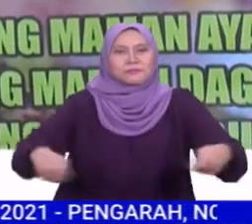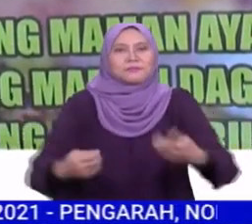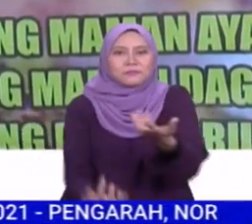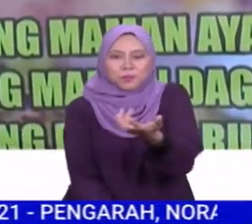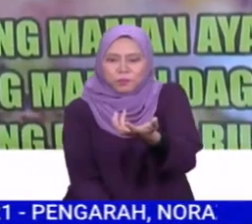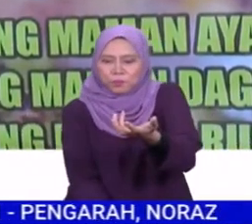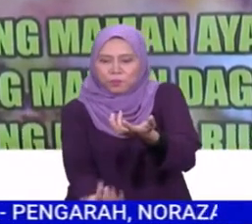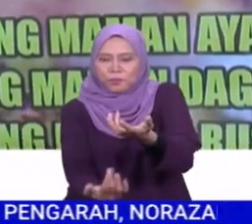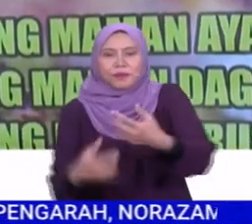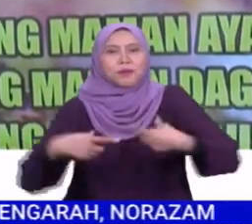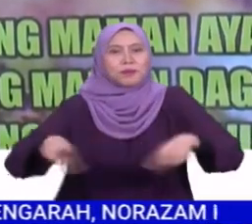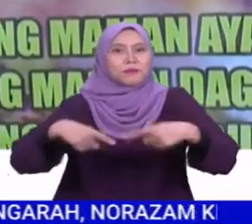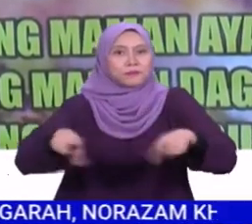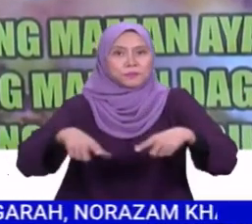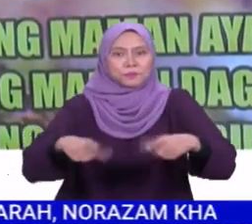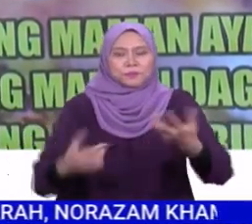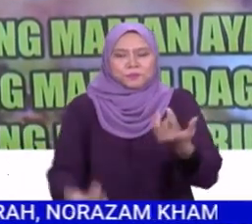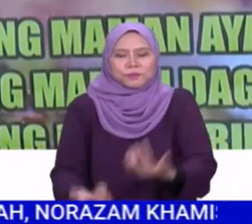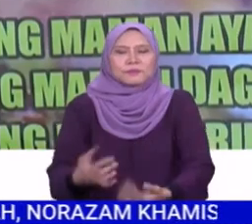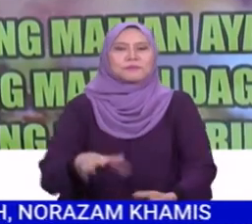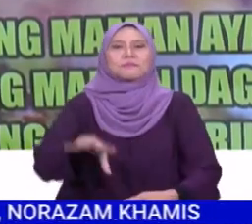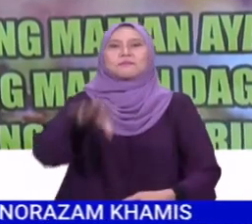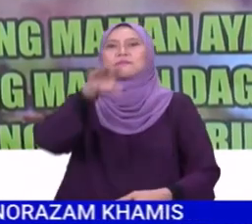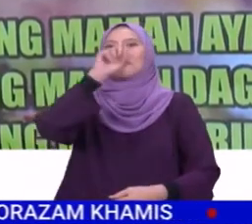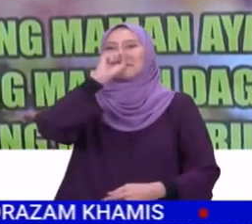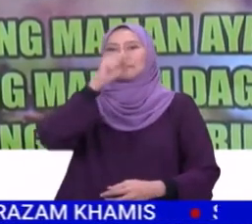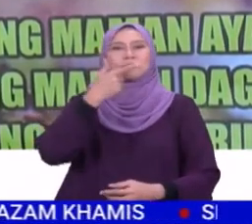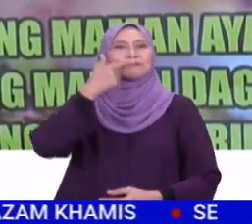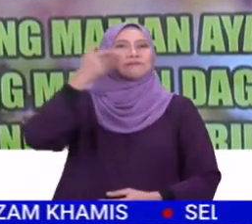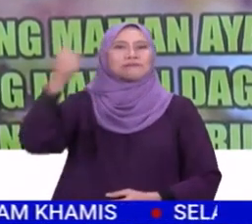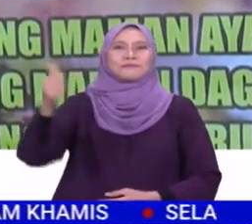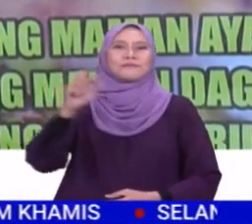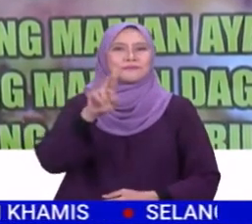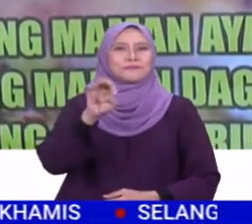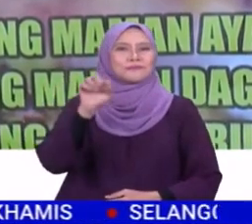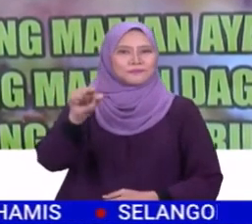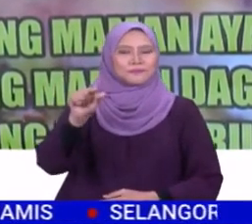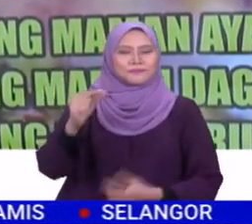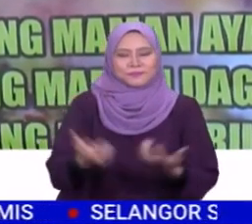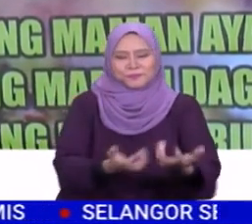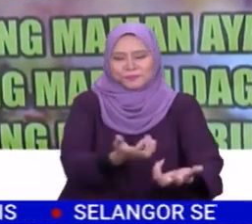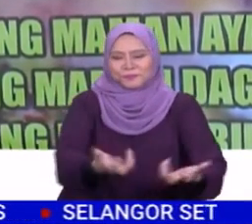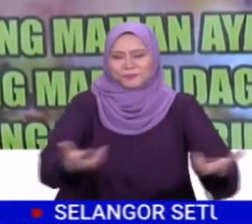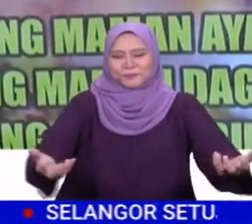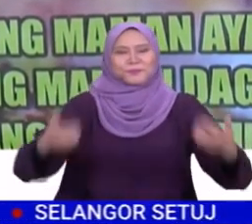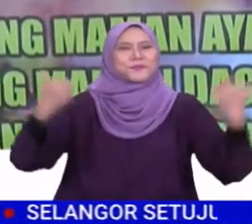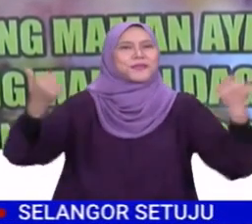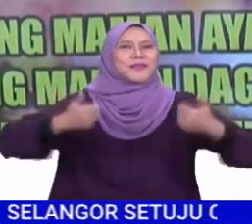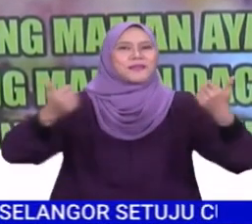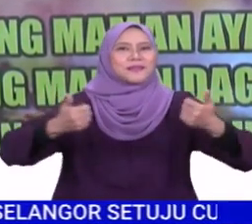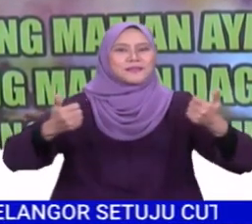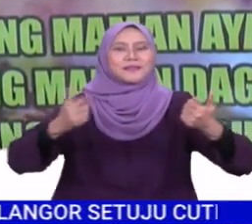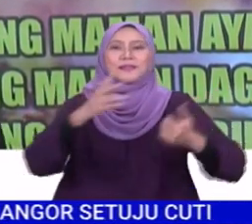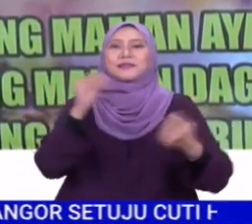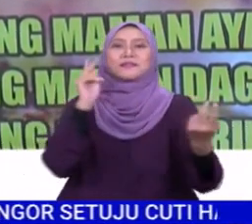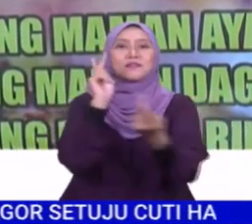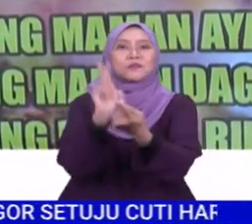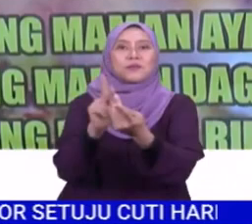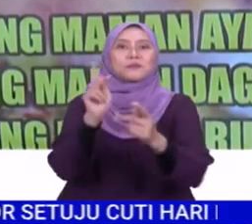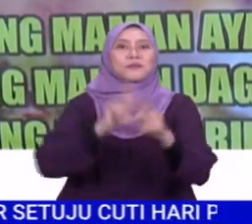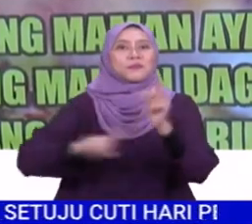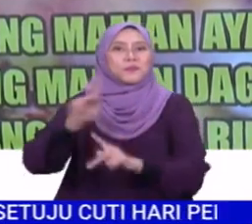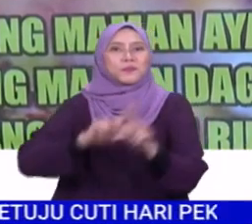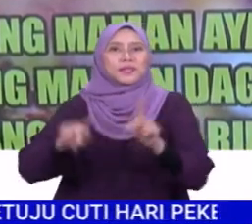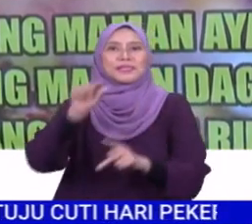api, ia membangkitkan aroma keaslian rendang maman yang menjadi hidangan hari raya yang sinonim dengan penduduk